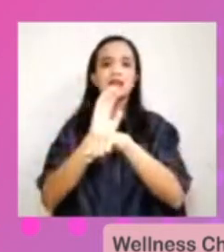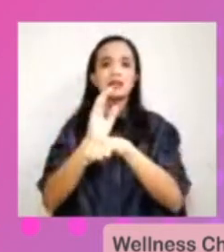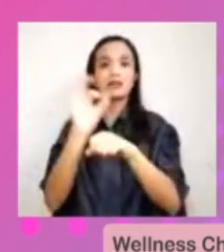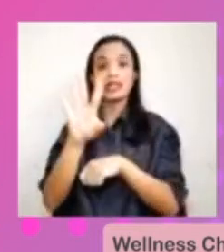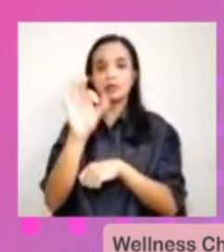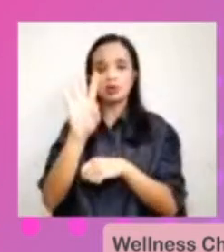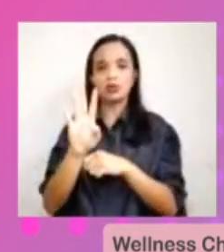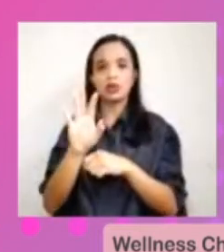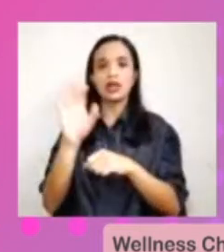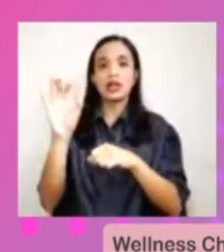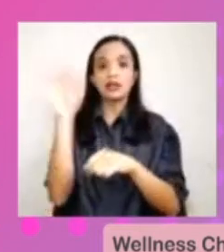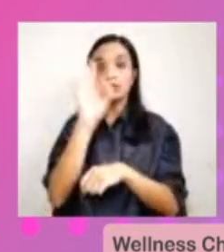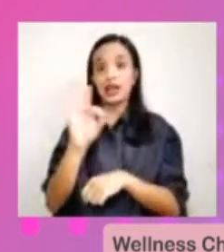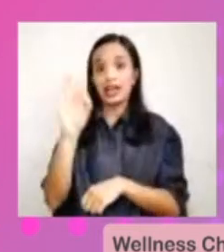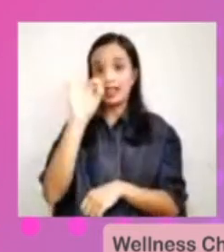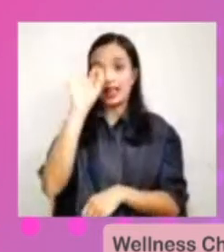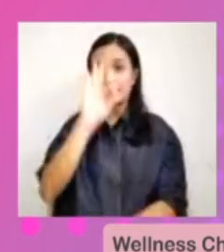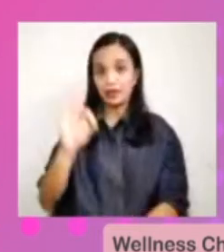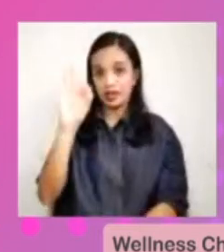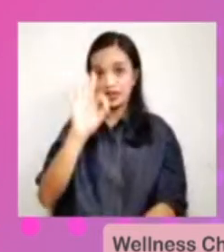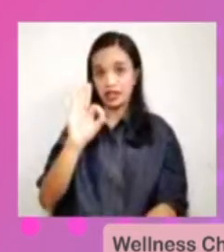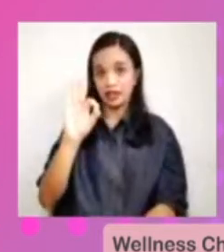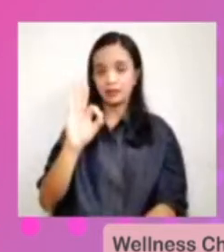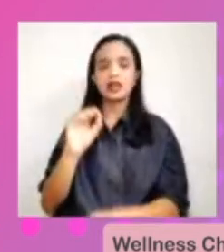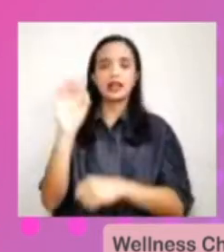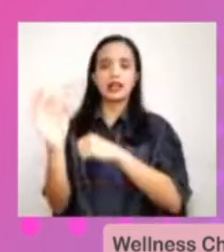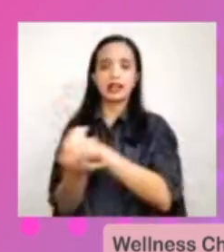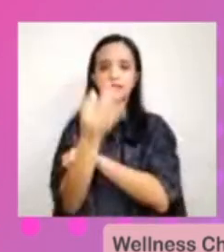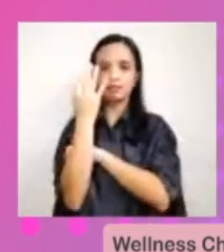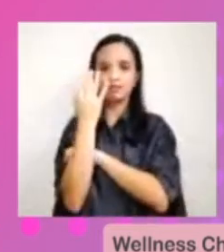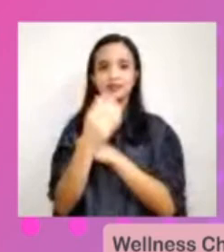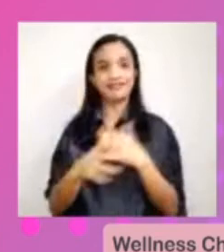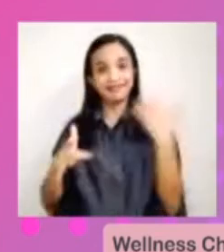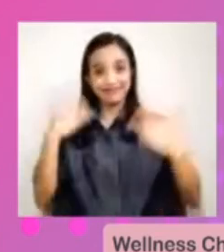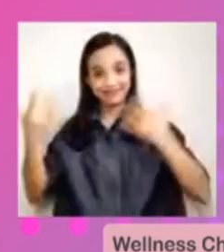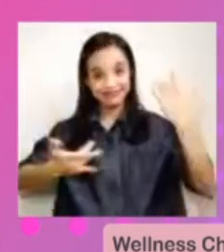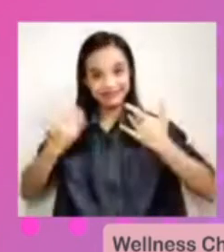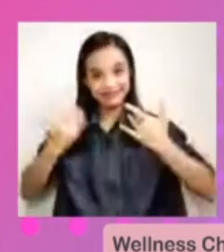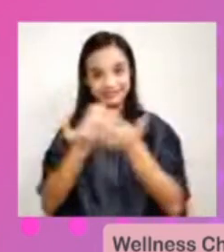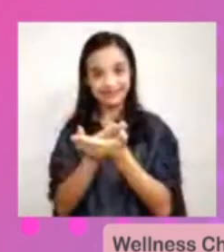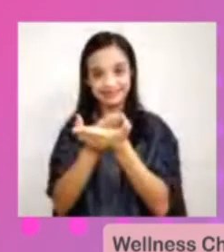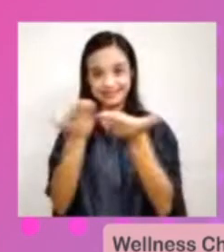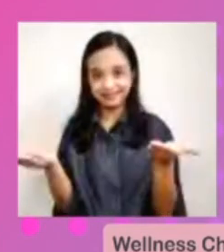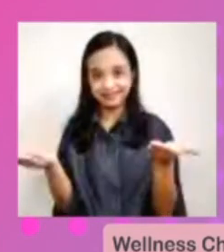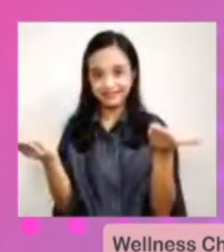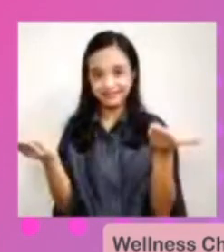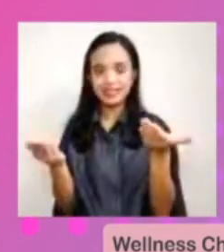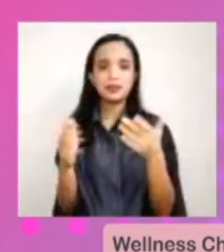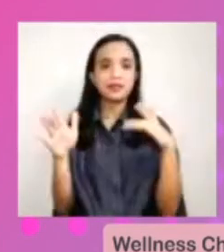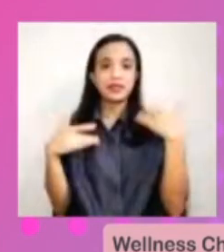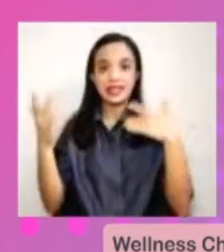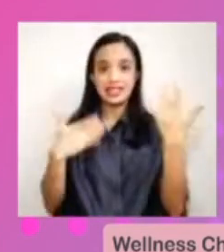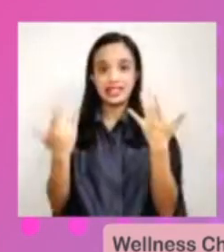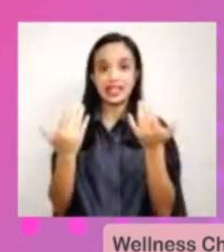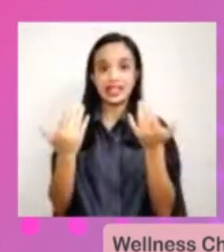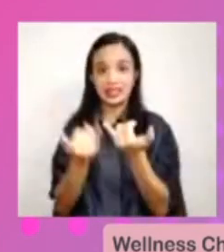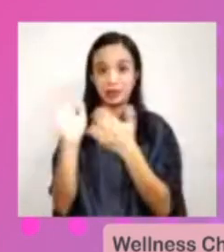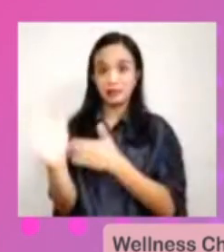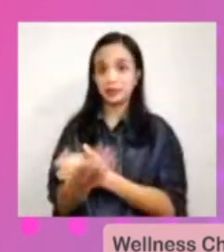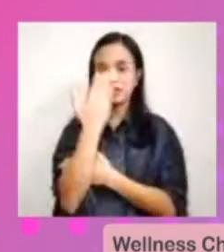ating training on wellness. So i-share po natin ito sa ating mga colleagues, no? Sabihan po natin sila to always tune in sa DepEd Philippines Facebook